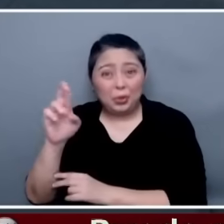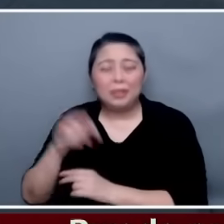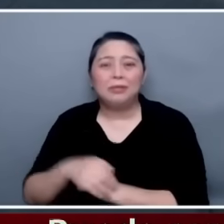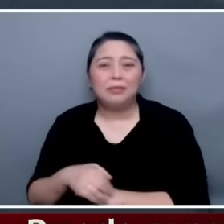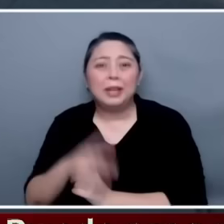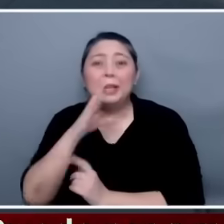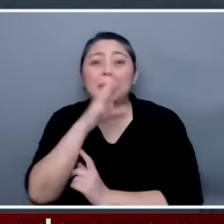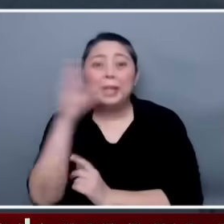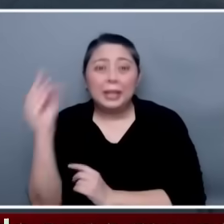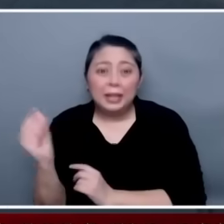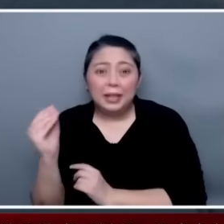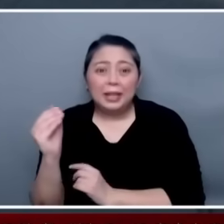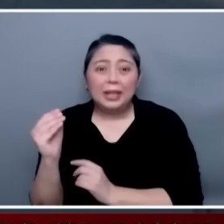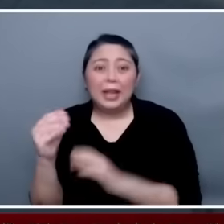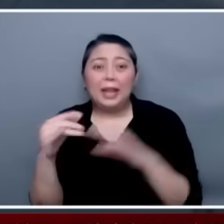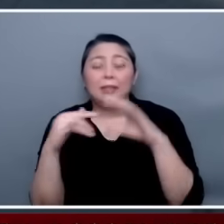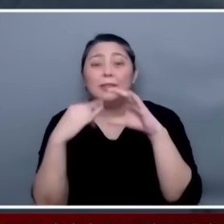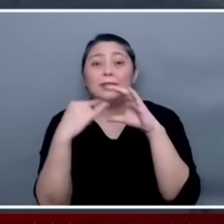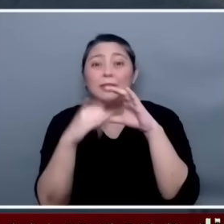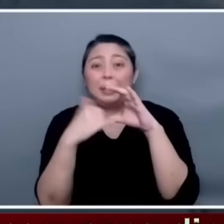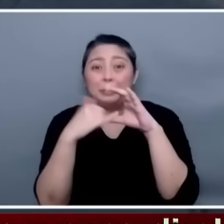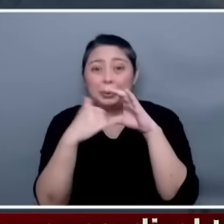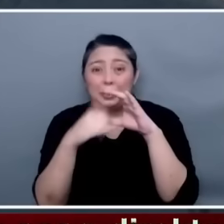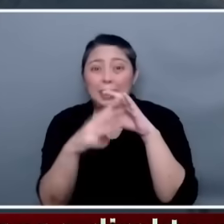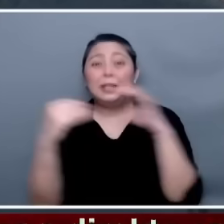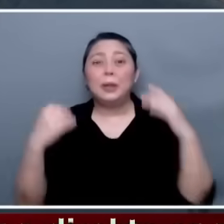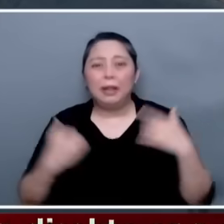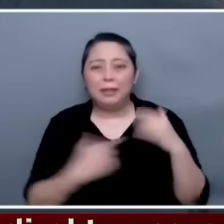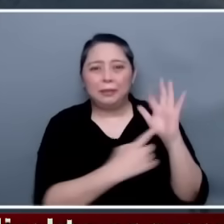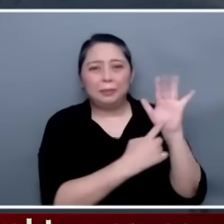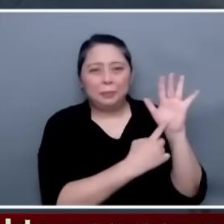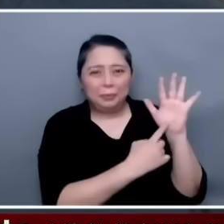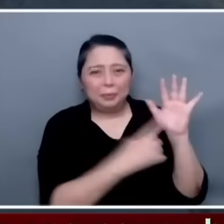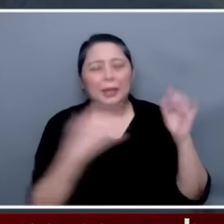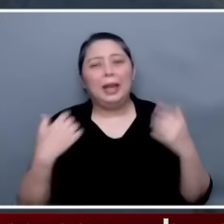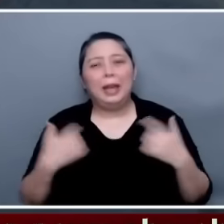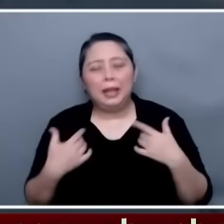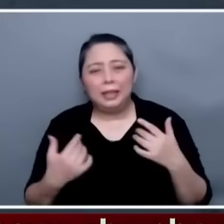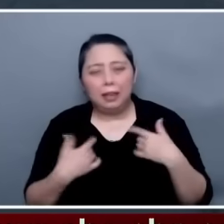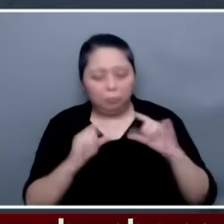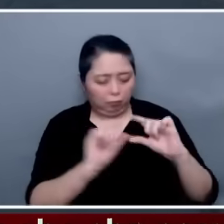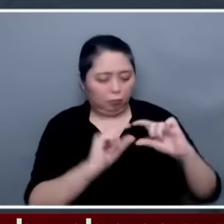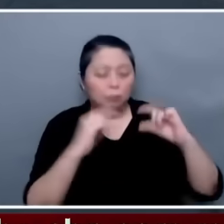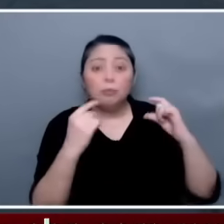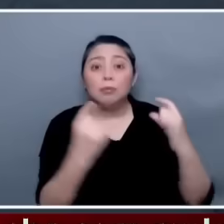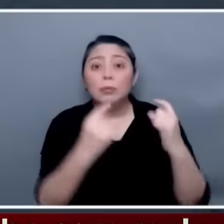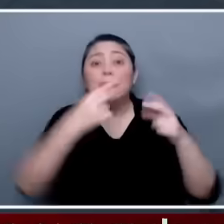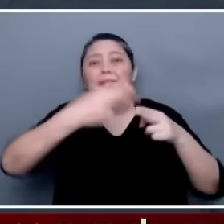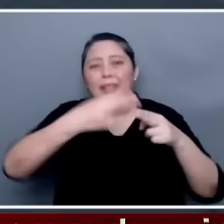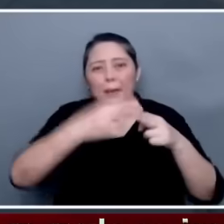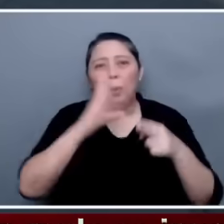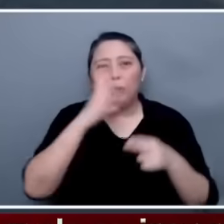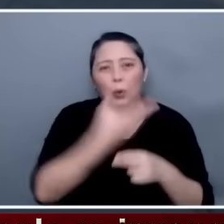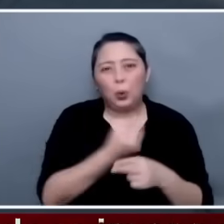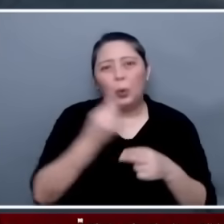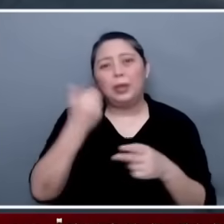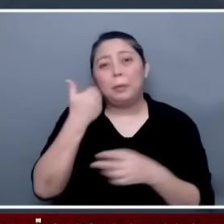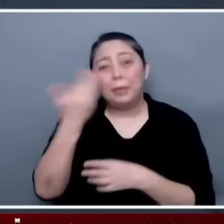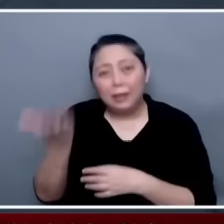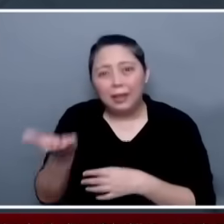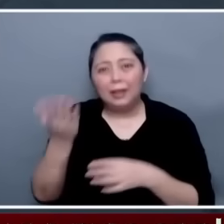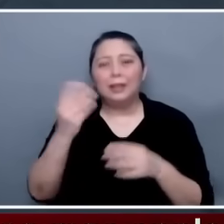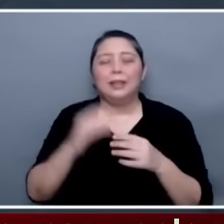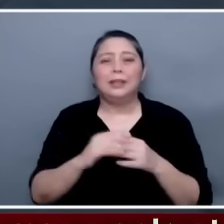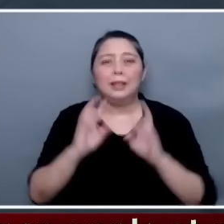ng kandila. No? At nakasulat na rin po doon ang pangalan ng kanilang mga mahal na yumao. Ganon din yung mga roses. No? Bawat isang